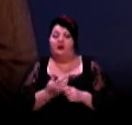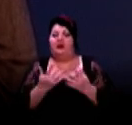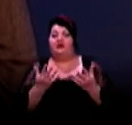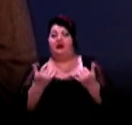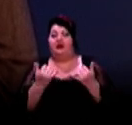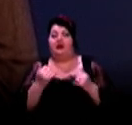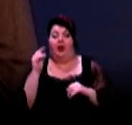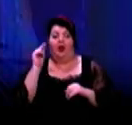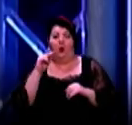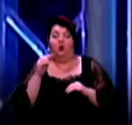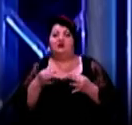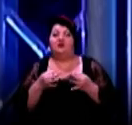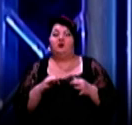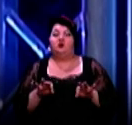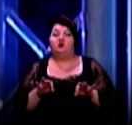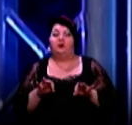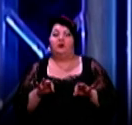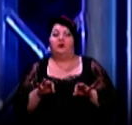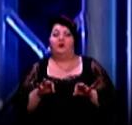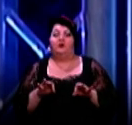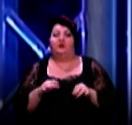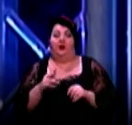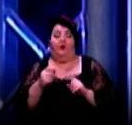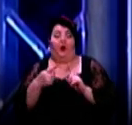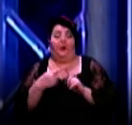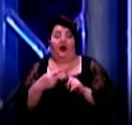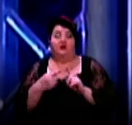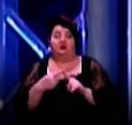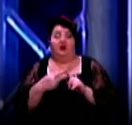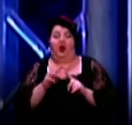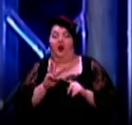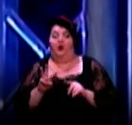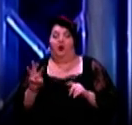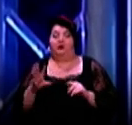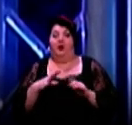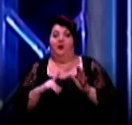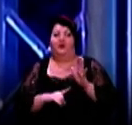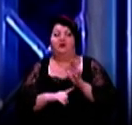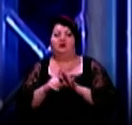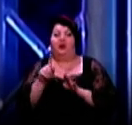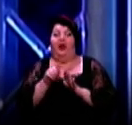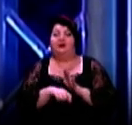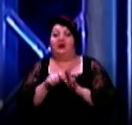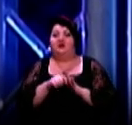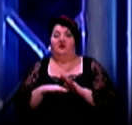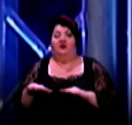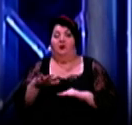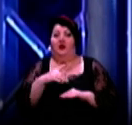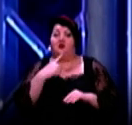зараз курсів доступні? Ну, дивіться, по-перше, портал був запущений, як то кажуть, як тестова платформа,